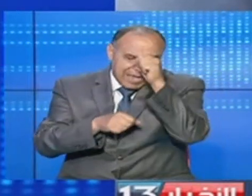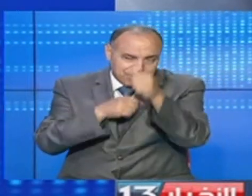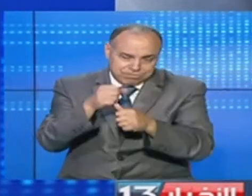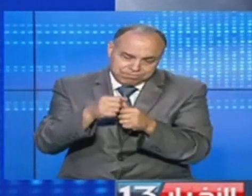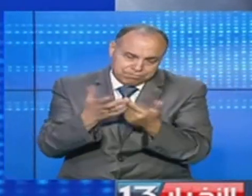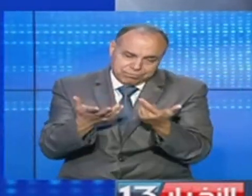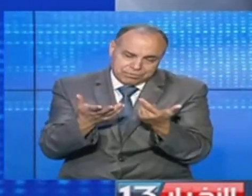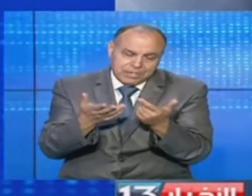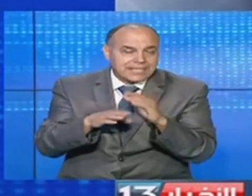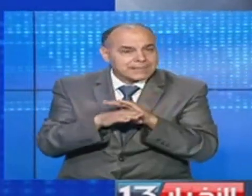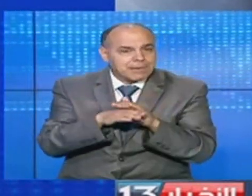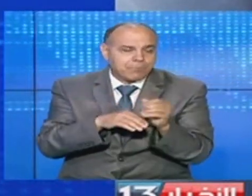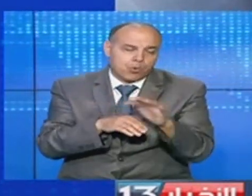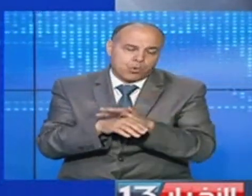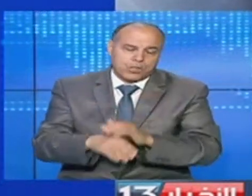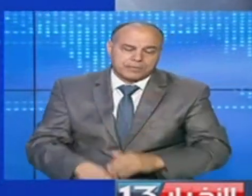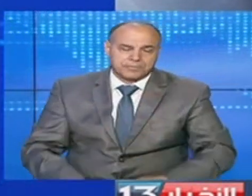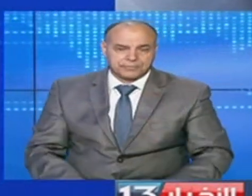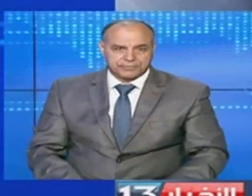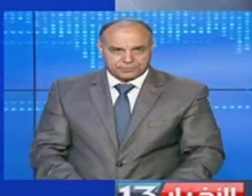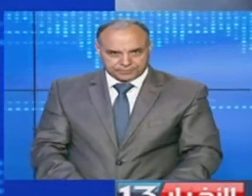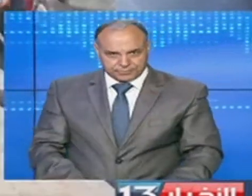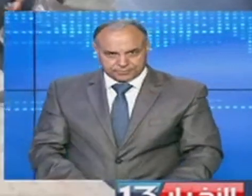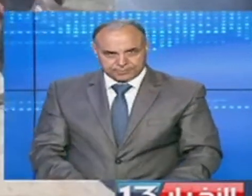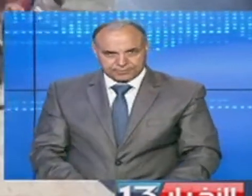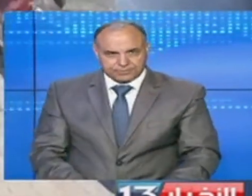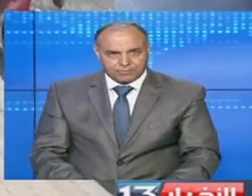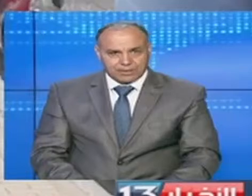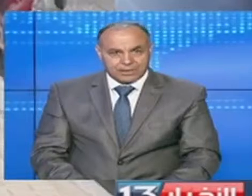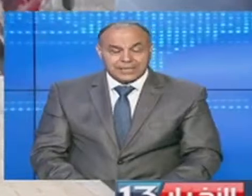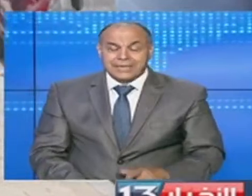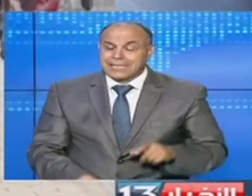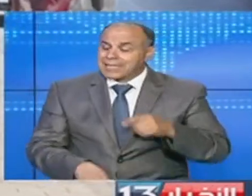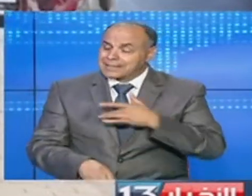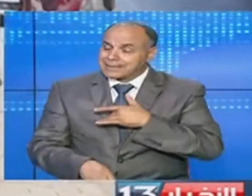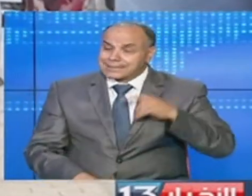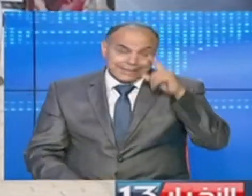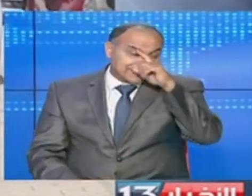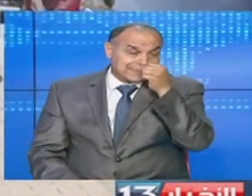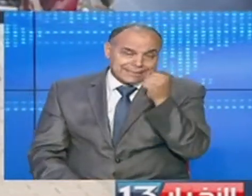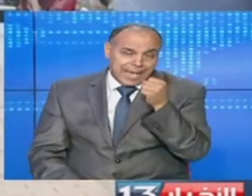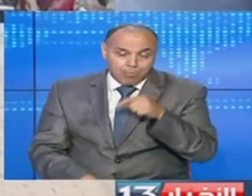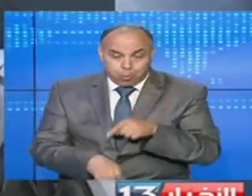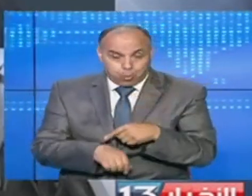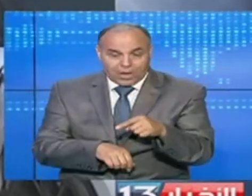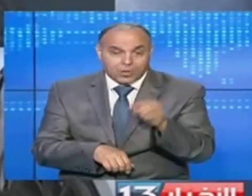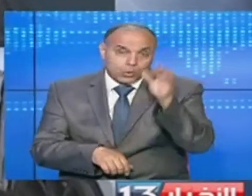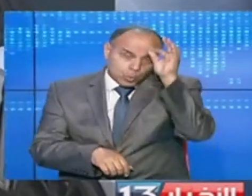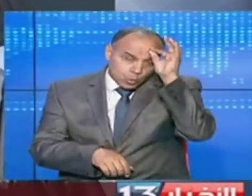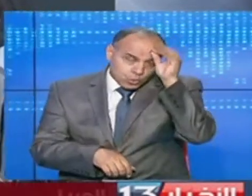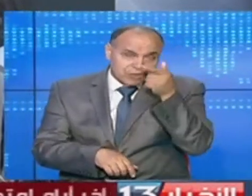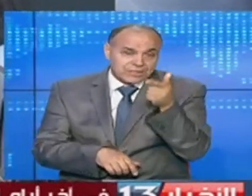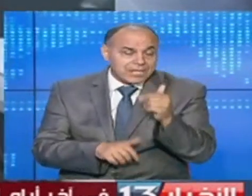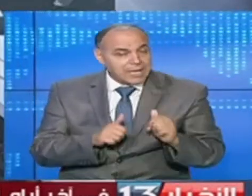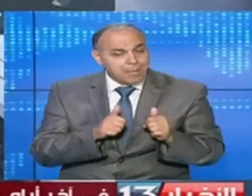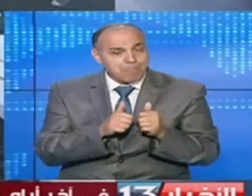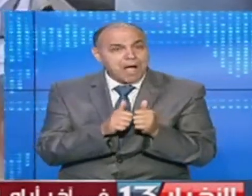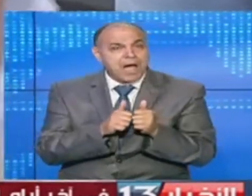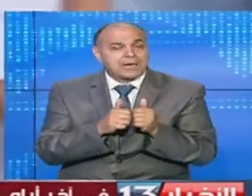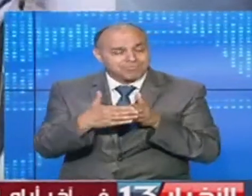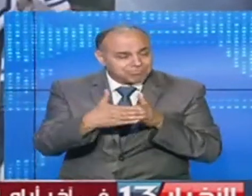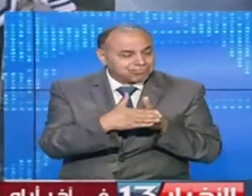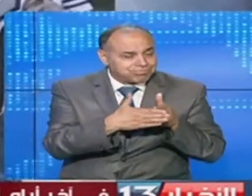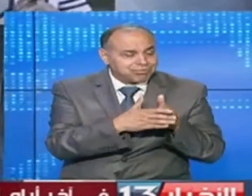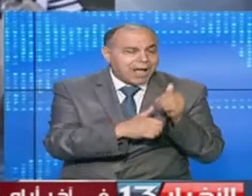مر بها بسبب جاء رغم الصحيه الصعبه التي مرت بها البلاد وما رافقها من تؤثر